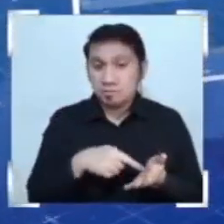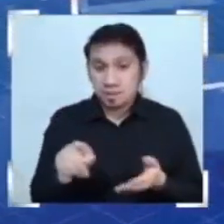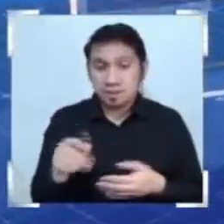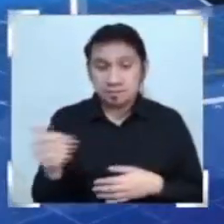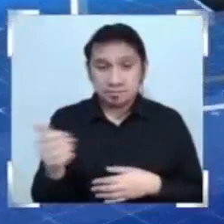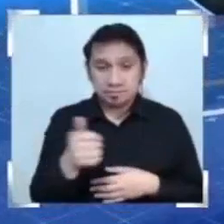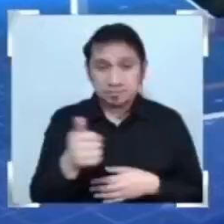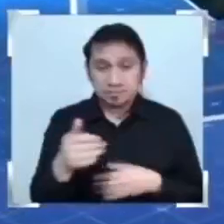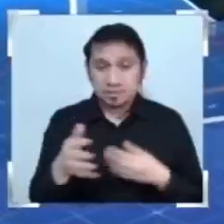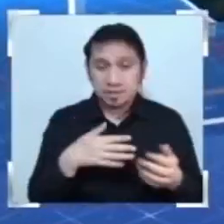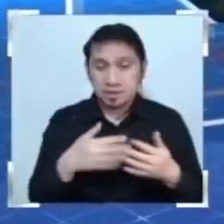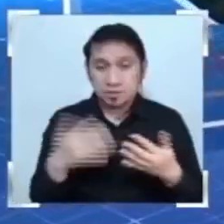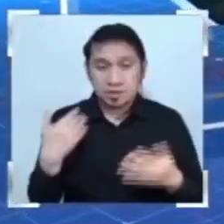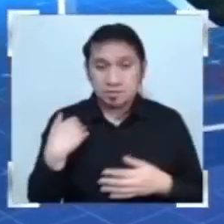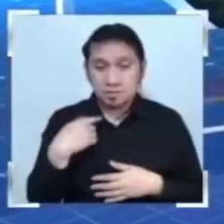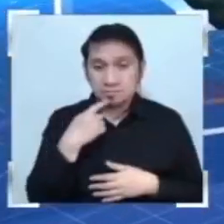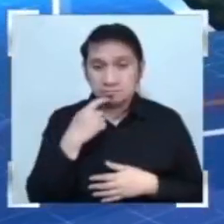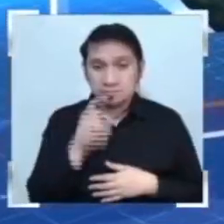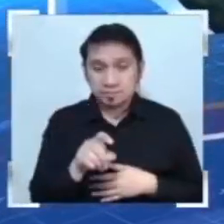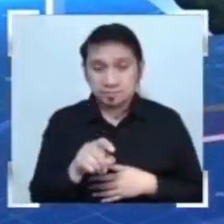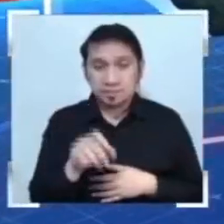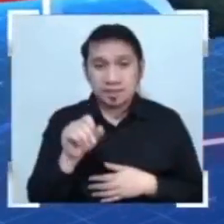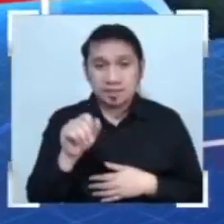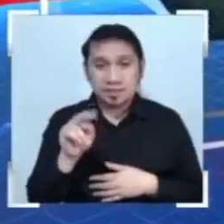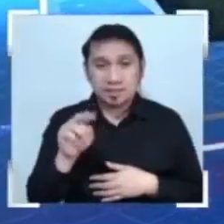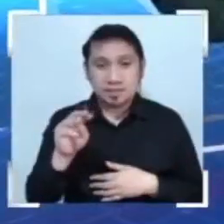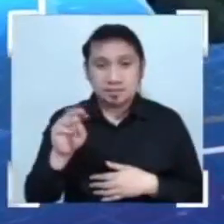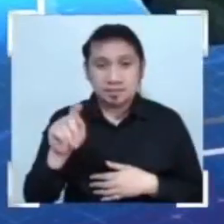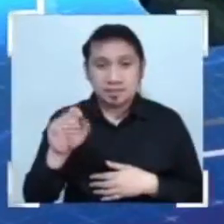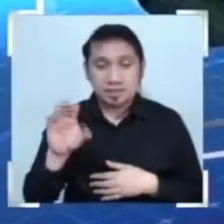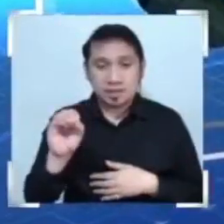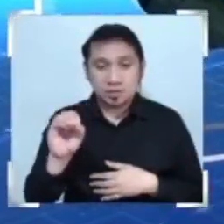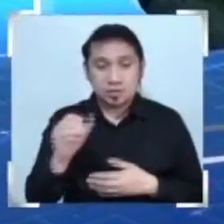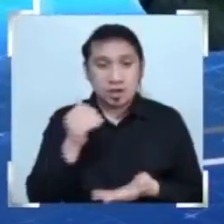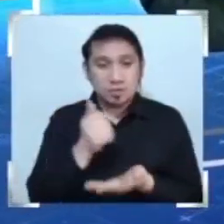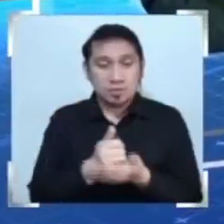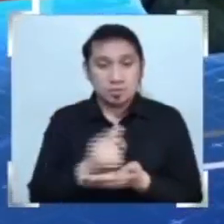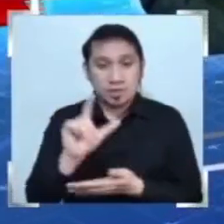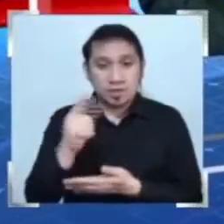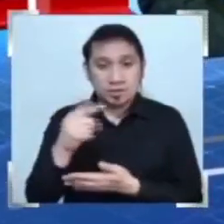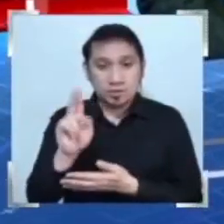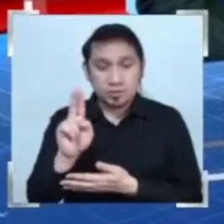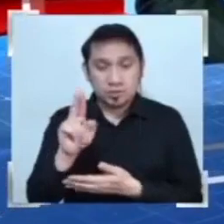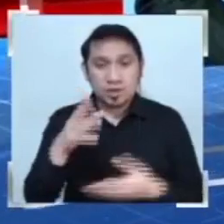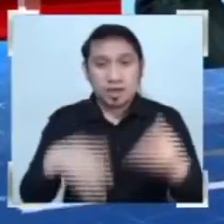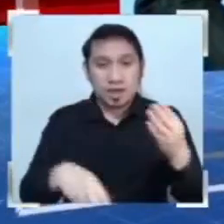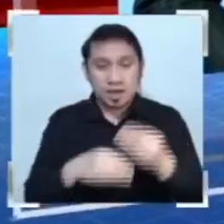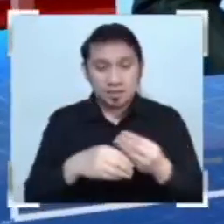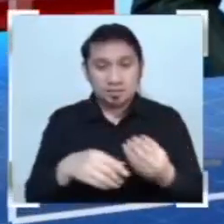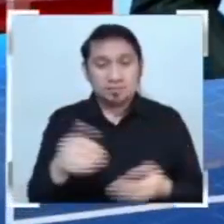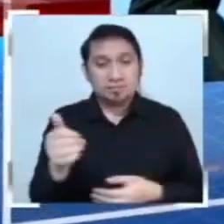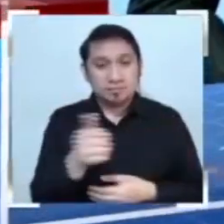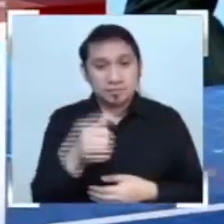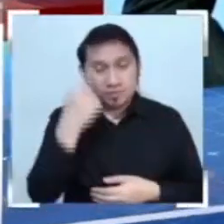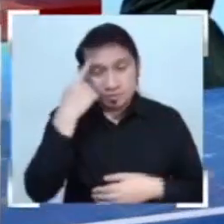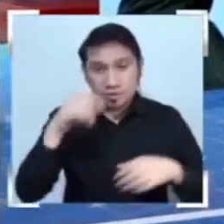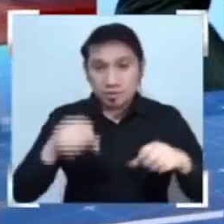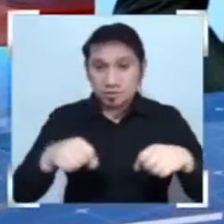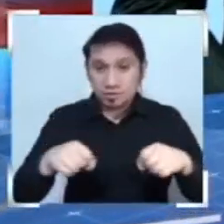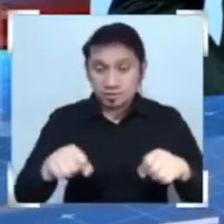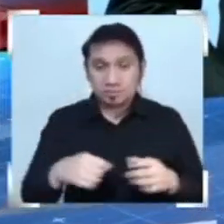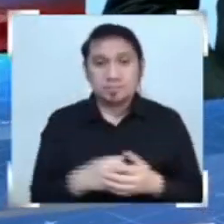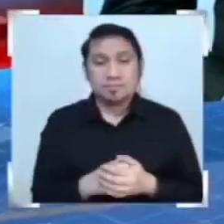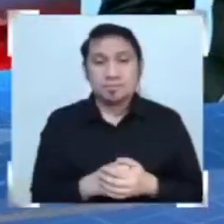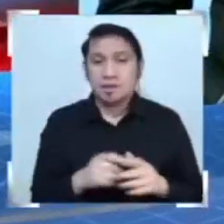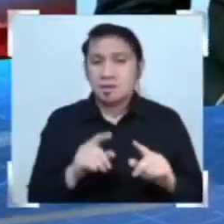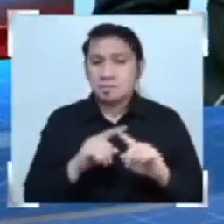ng ahensya. Sa San Mateo Rizal, inaprubahan ng LGU ang 2 pisong dagdag pasahe sa tricycle. Pero mahirit pa rin ang